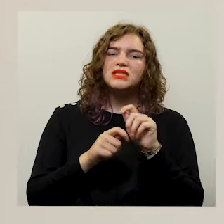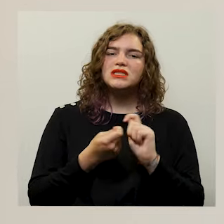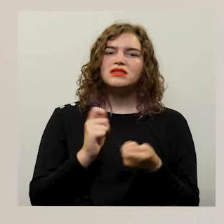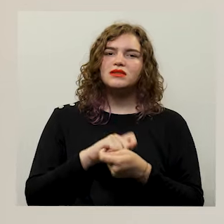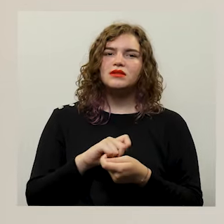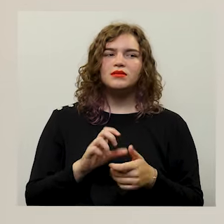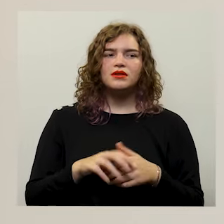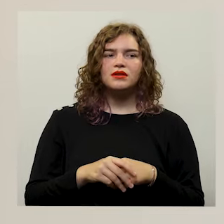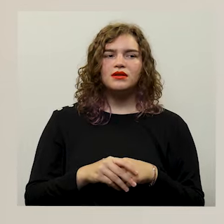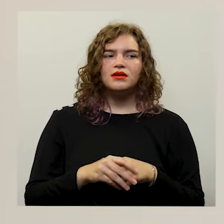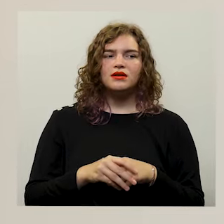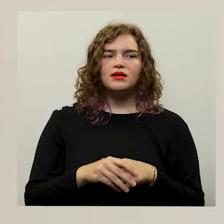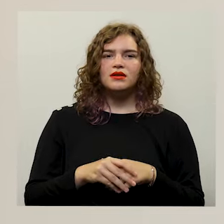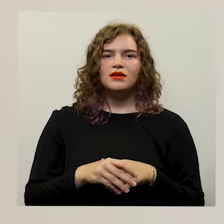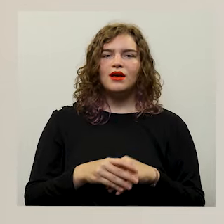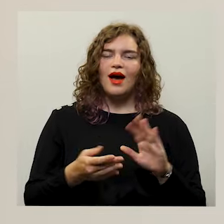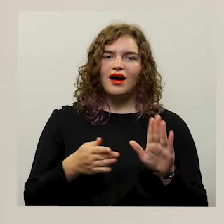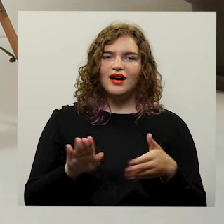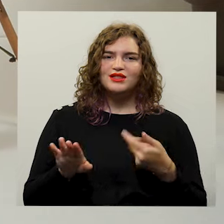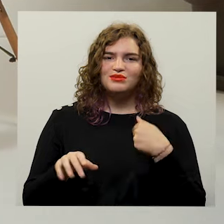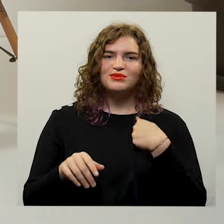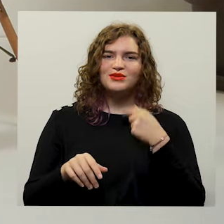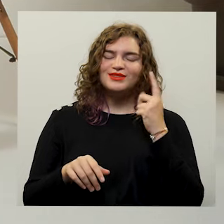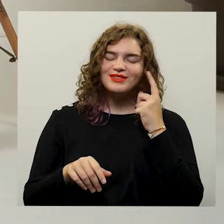Să nu-mi zici că ai început să asculți muzică de moș și de babe.